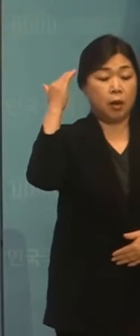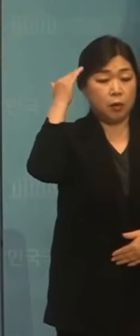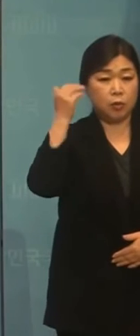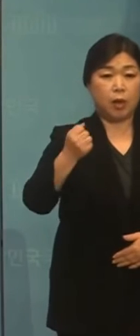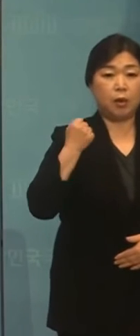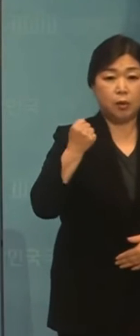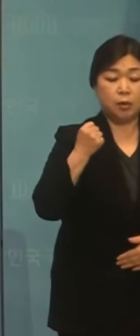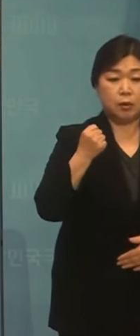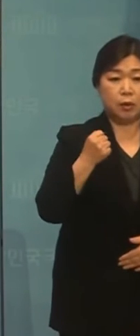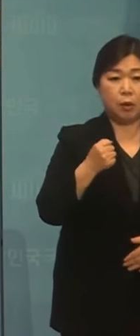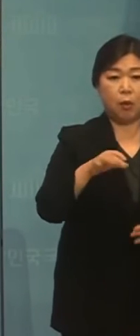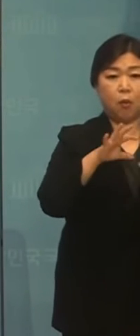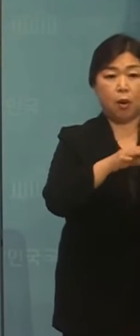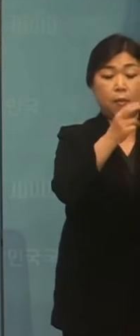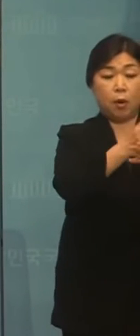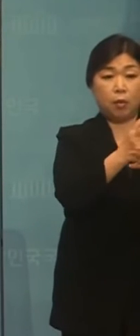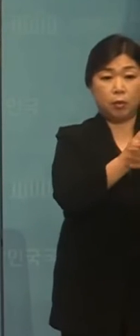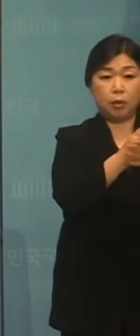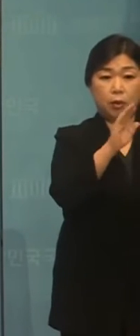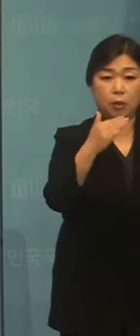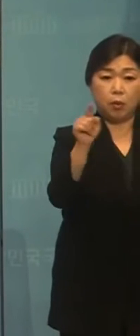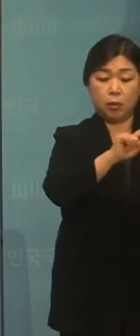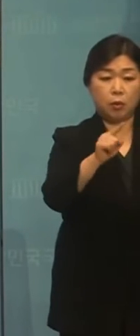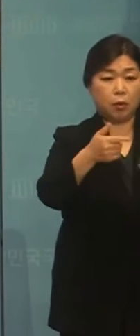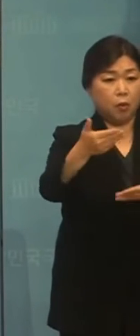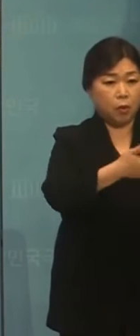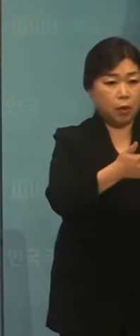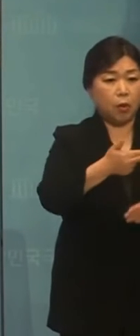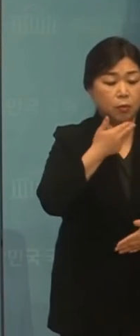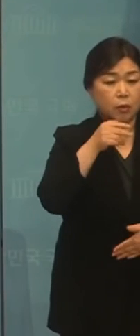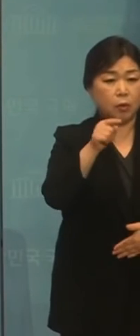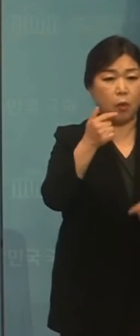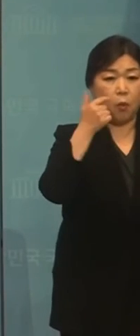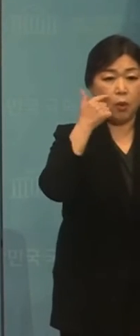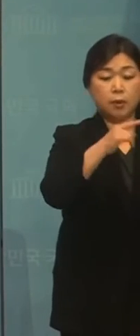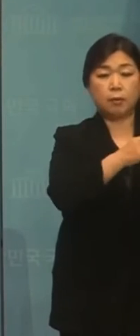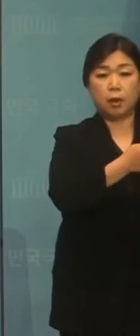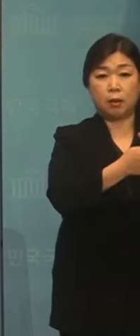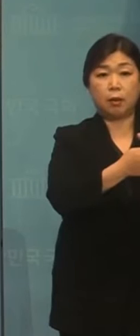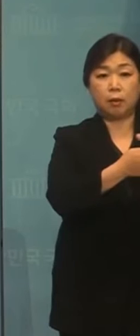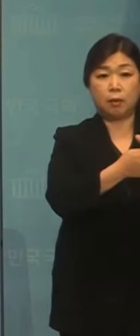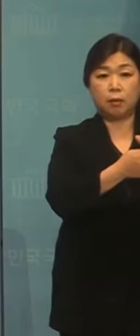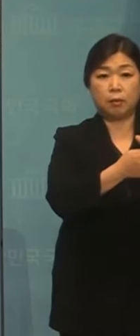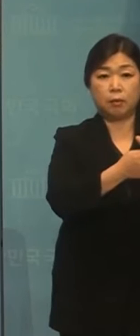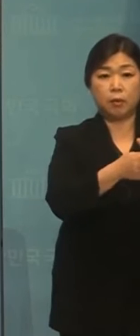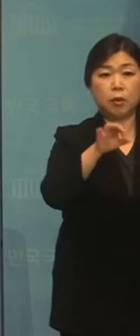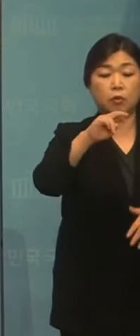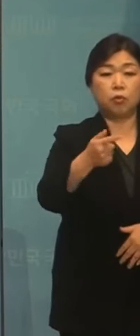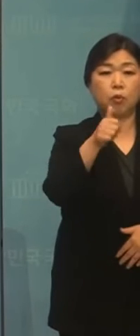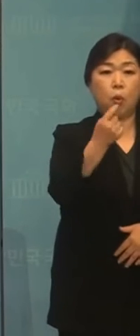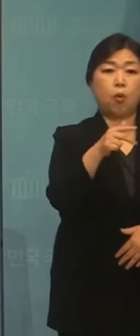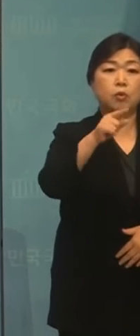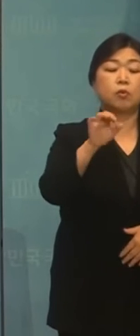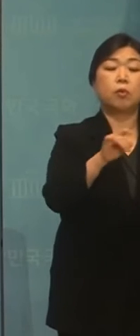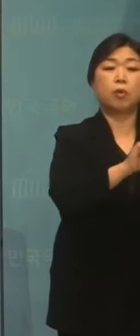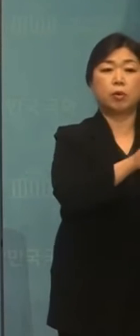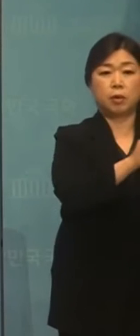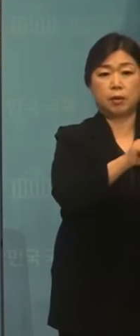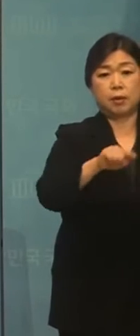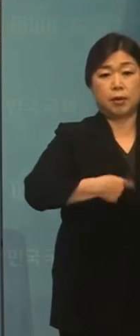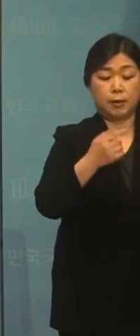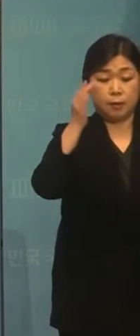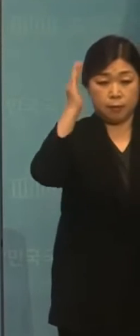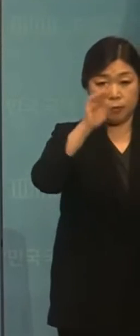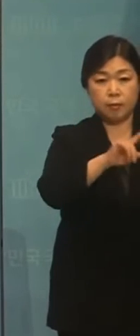한국에너지공대법 처리와 관련하여 어떤 걸도 없음을 다시 한번 명확히 밝힙니다. 윤호중 위원장은 자신의 발언에